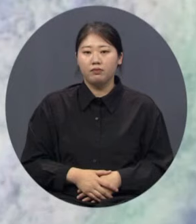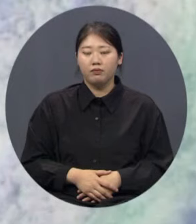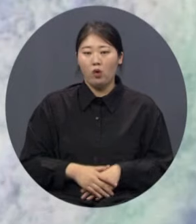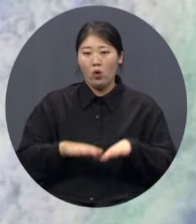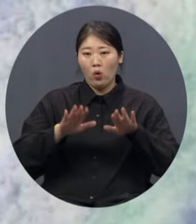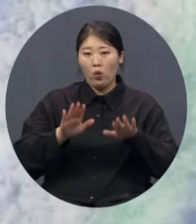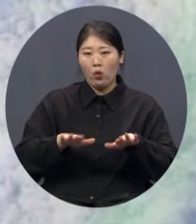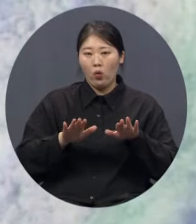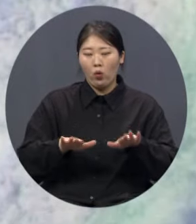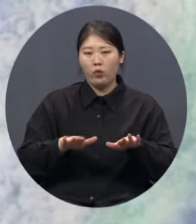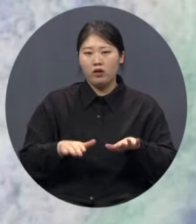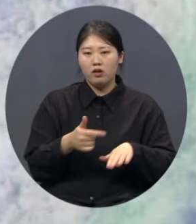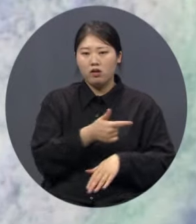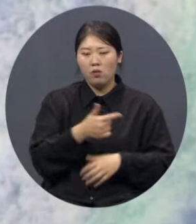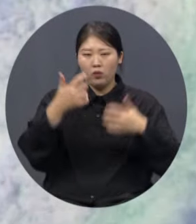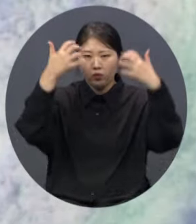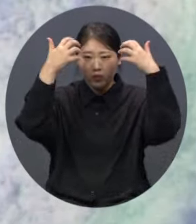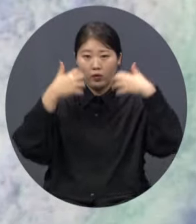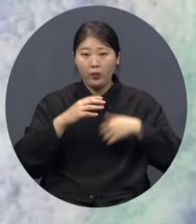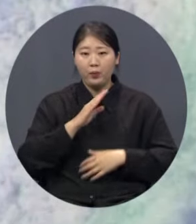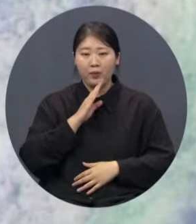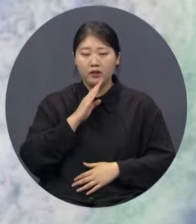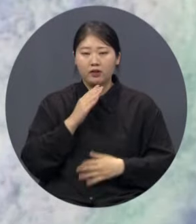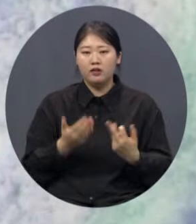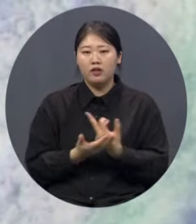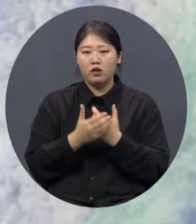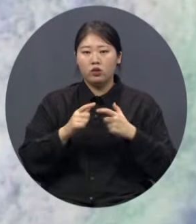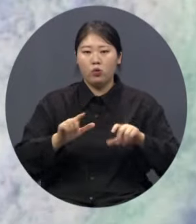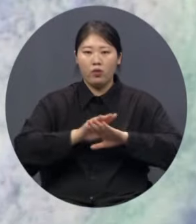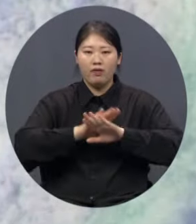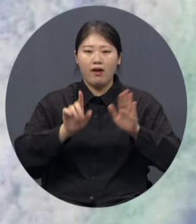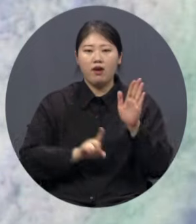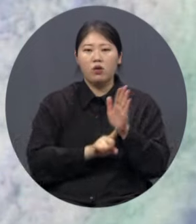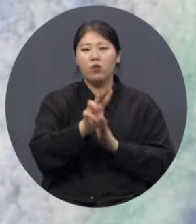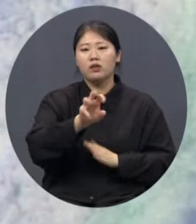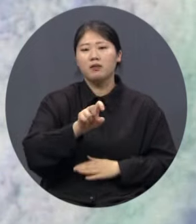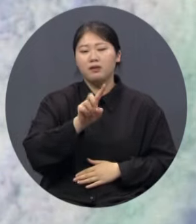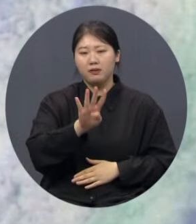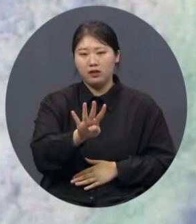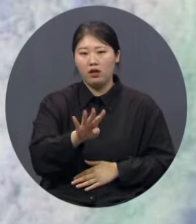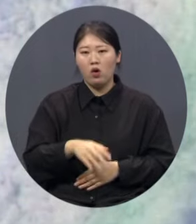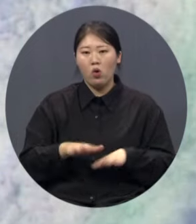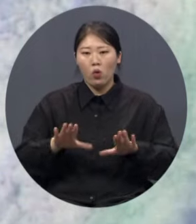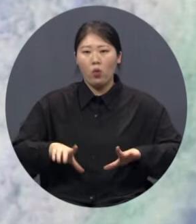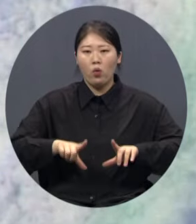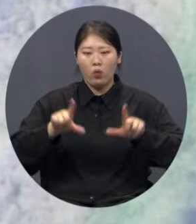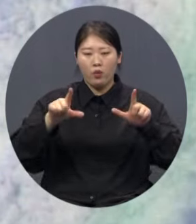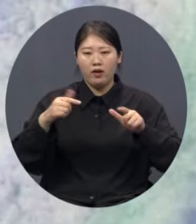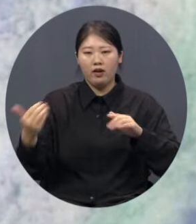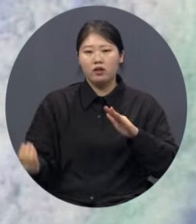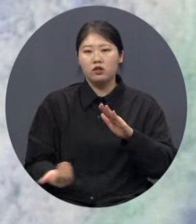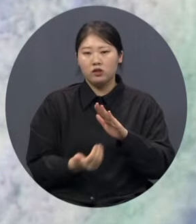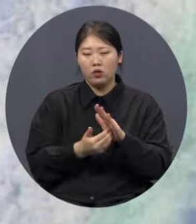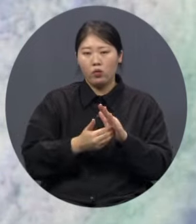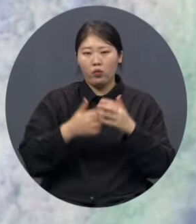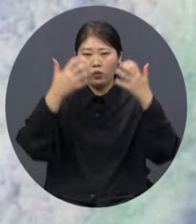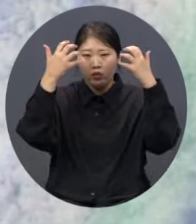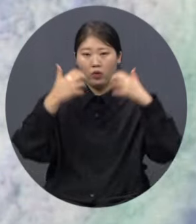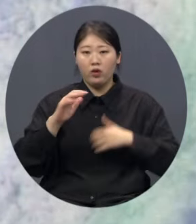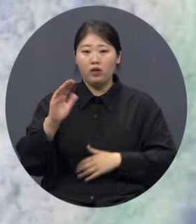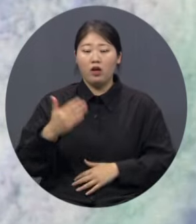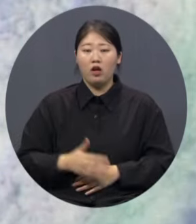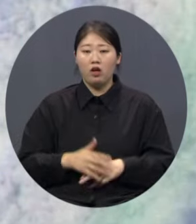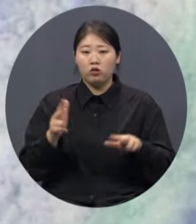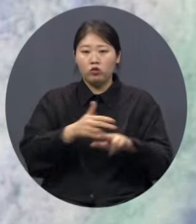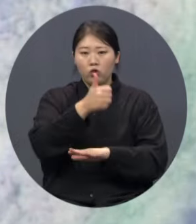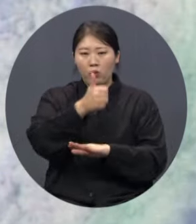네 오늘도 무척 더우셨죠 제주의 낮기온이 34도까지 오르면서 올드로 최고 기온을 기록했는데요 주말에도